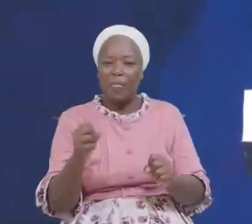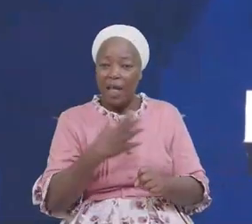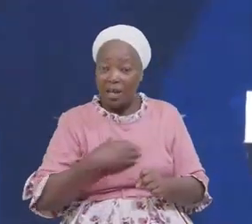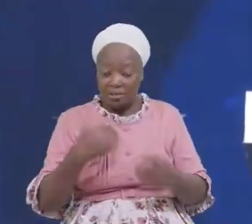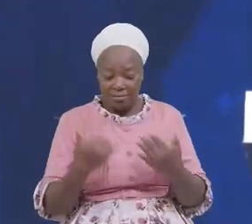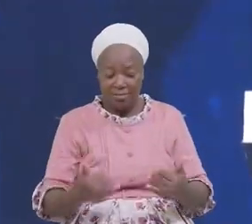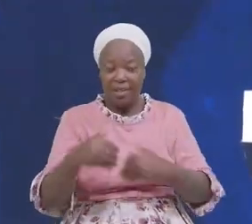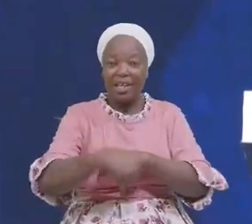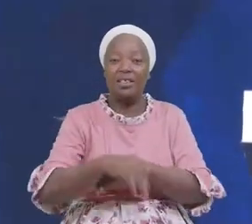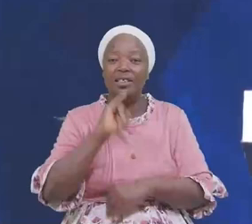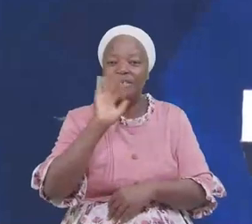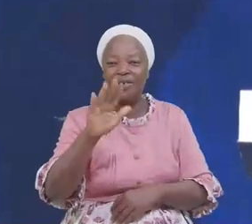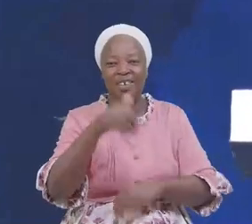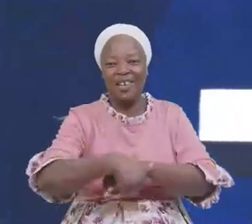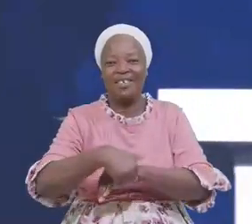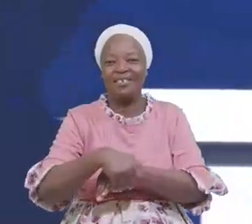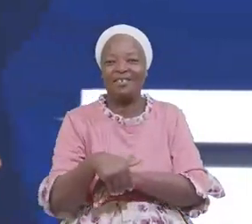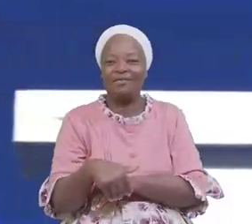et ce soir c'est ta soirée.